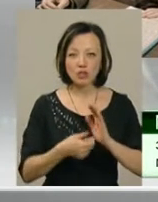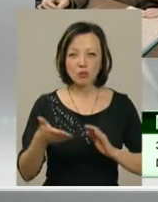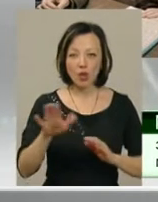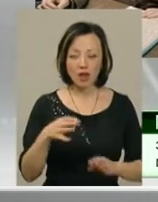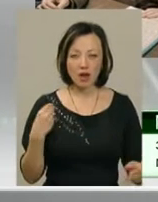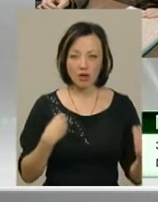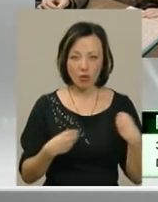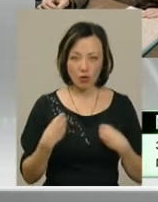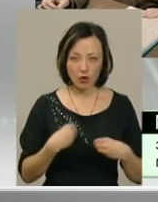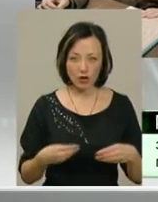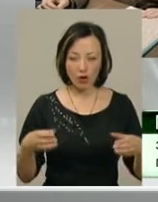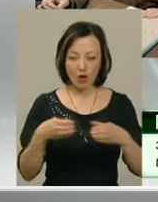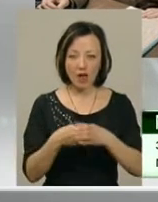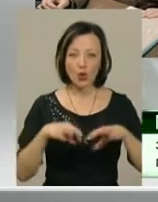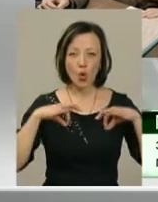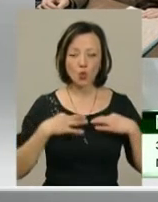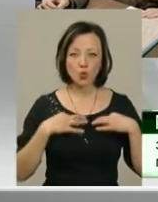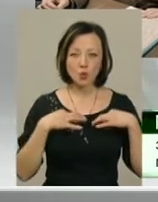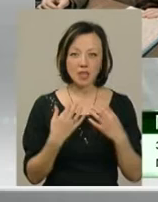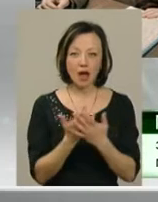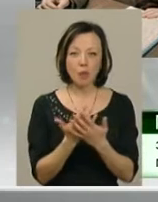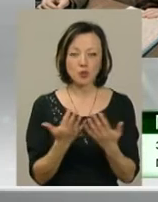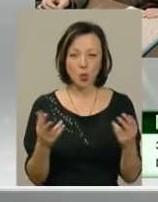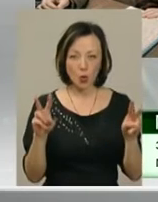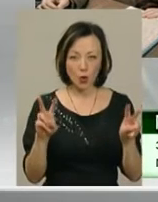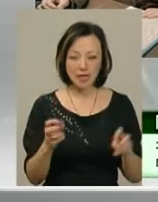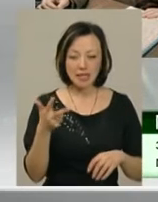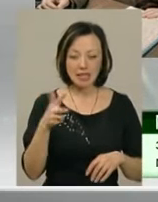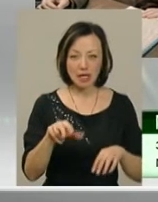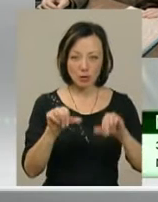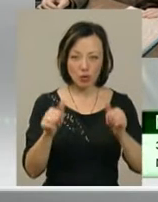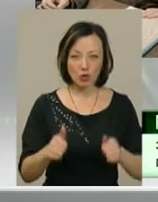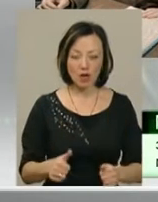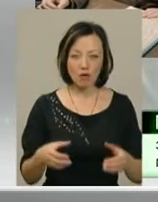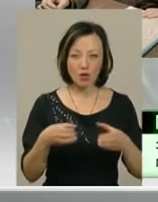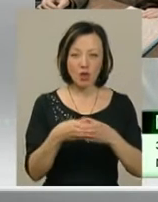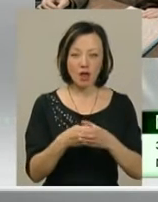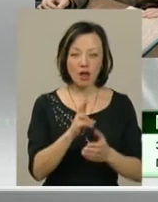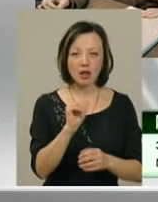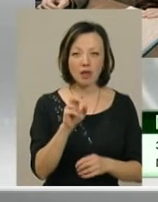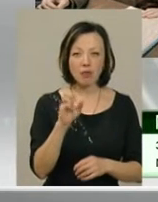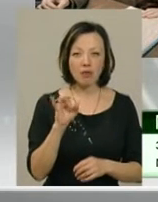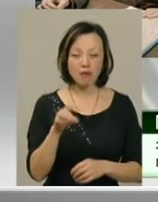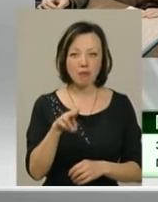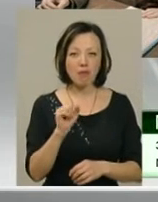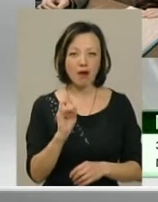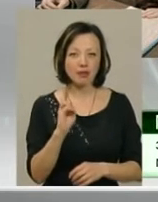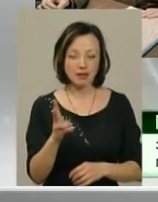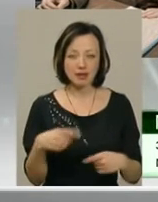колекції «Гуцульська рапсодія» і 3 моделі будуть представлені з колекції «Кіберпанк». Ось